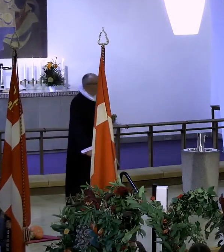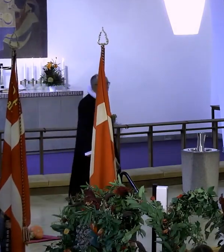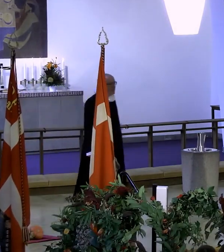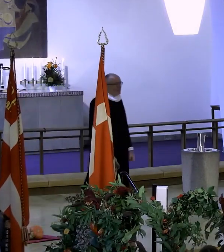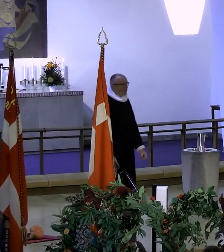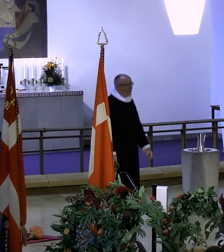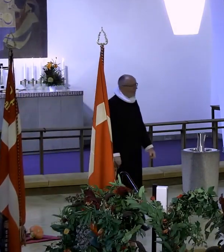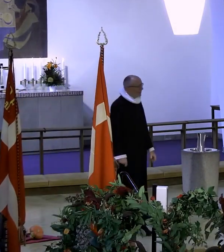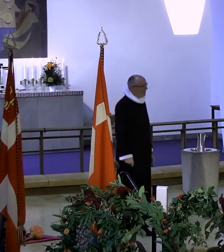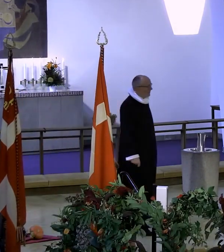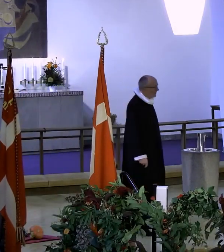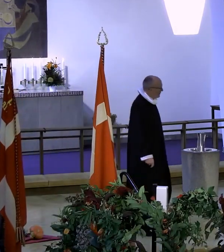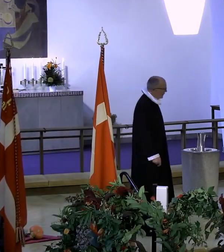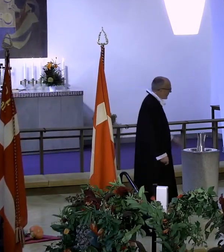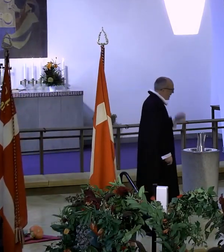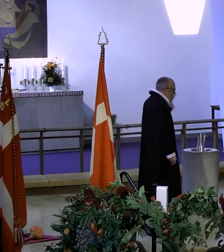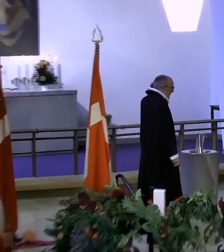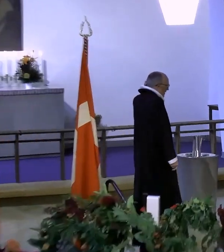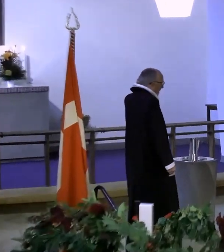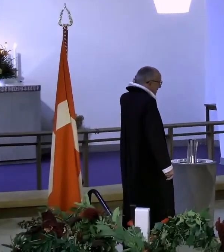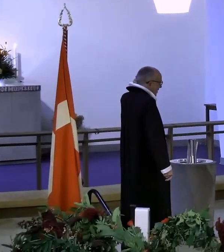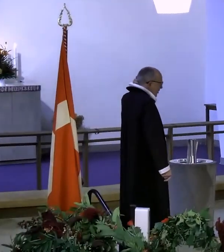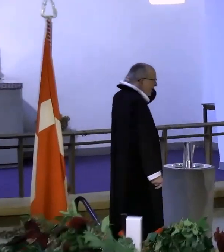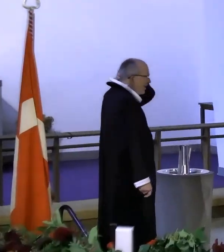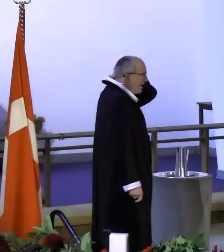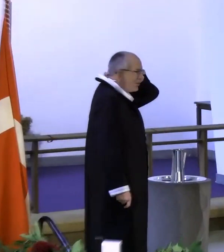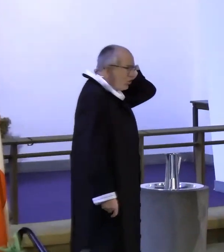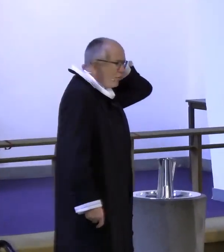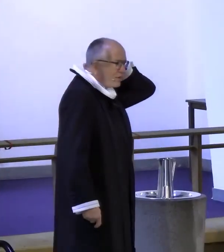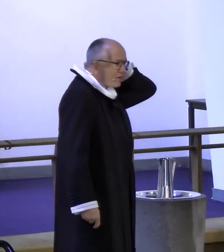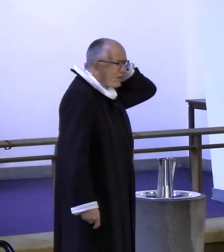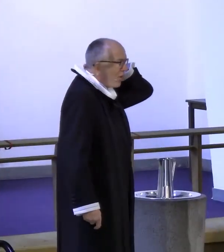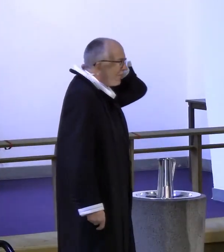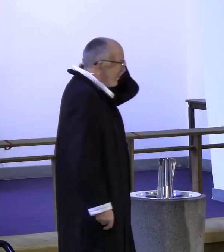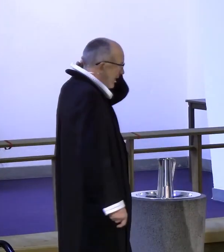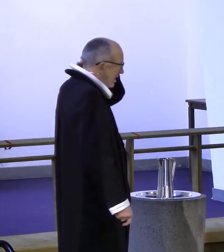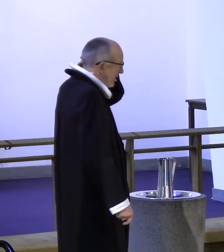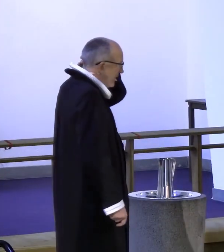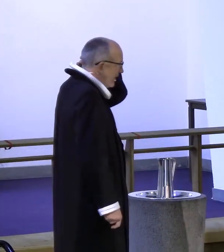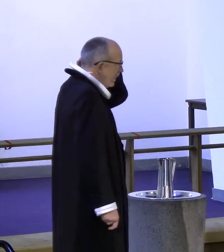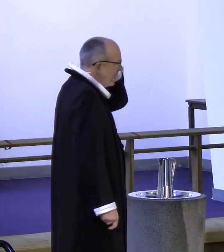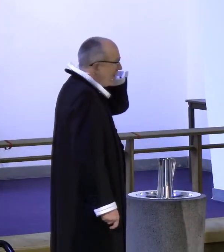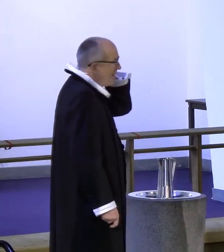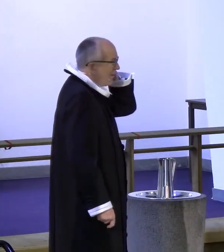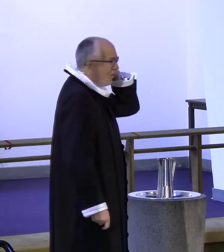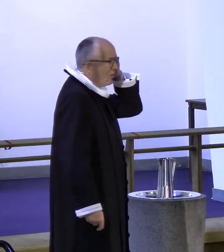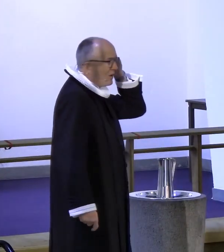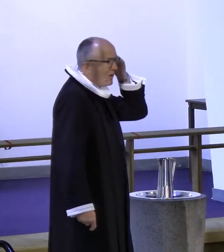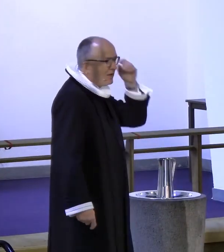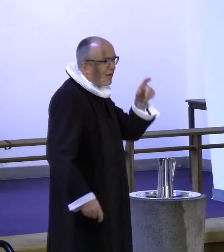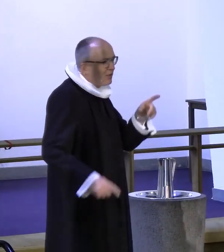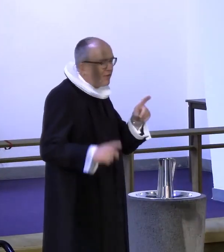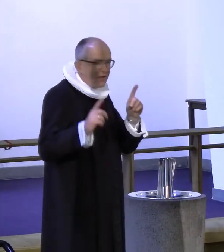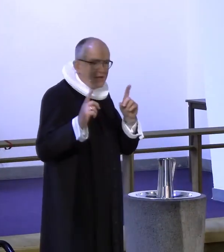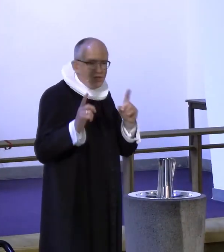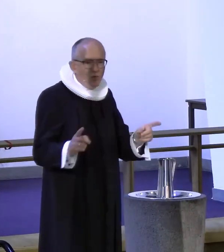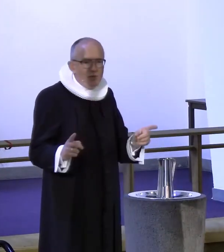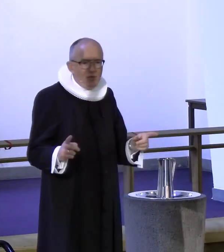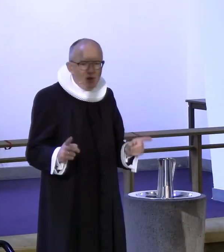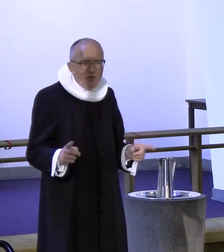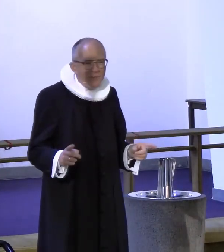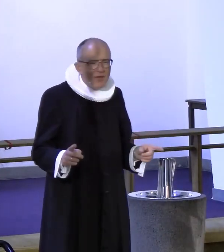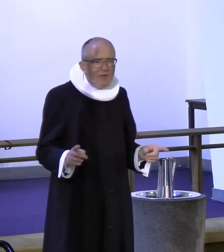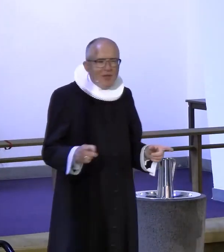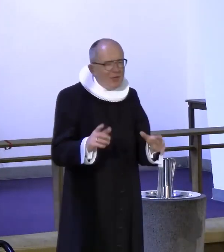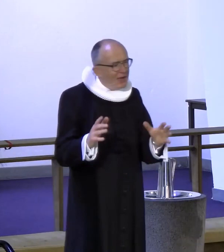Britt. Tak for fortællingen om den her etiopiske hofmand. Og der er jo det ved den